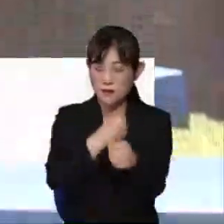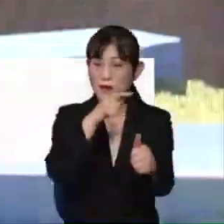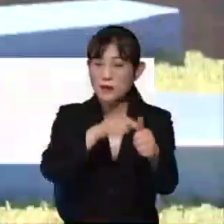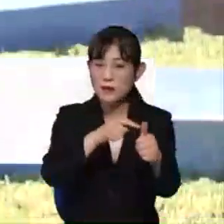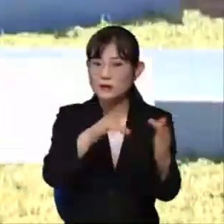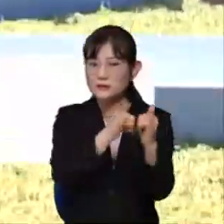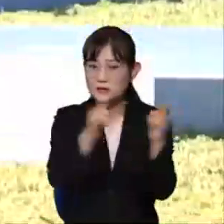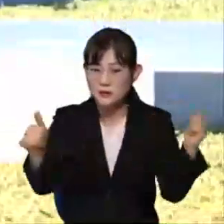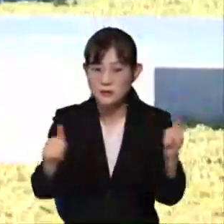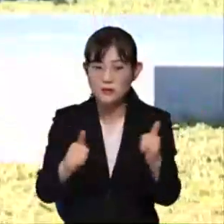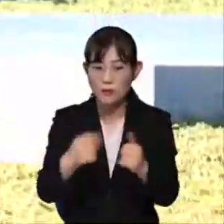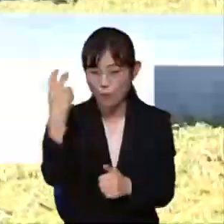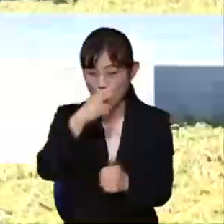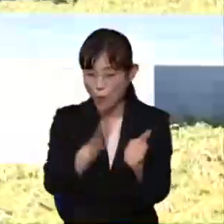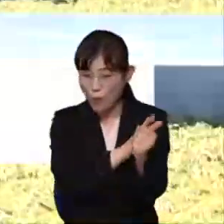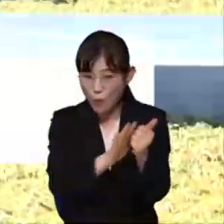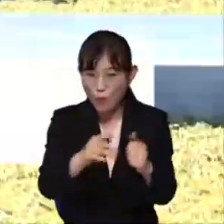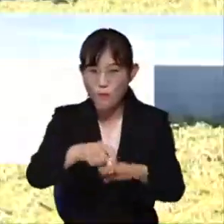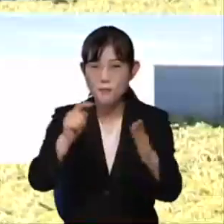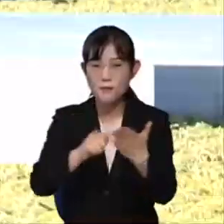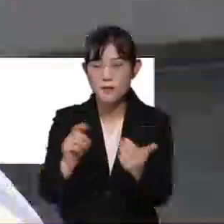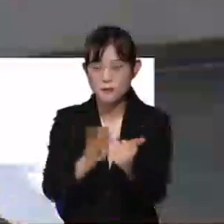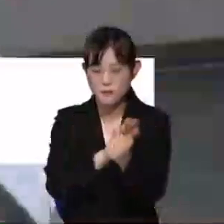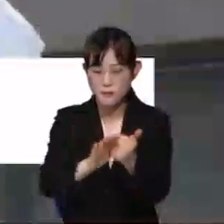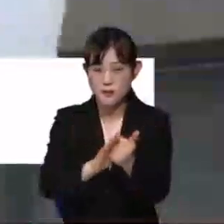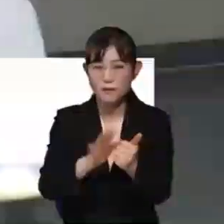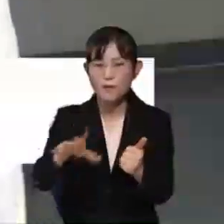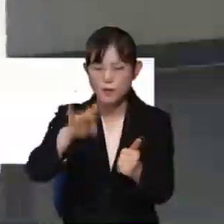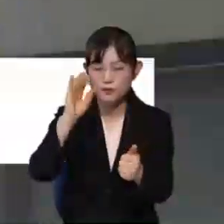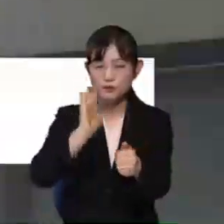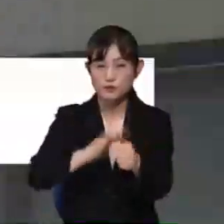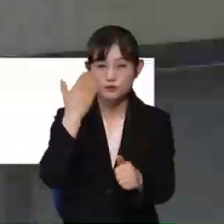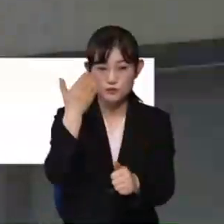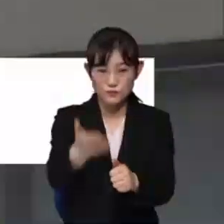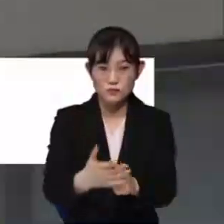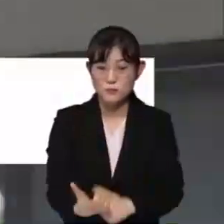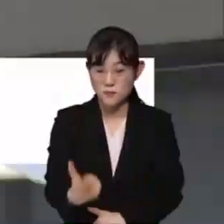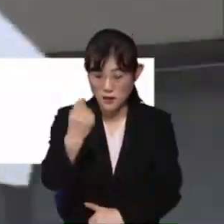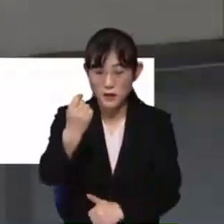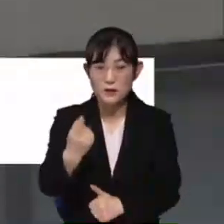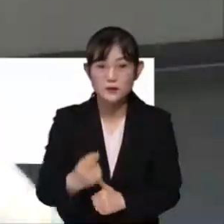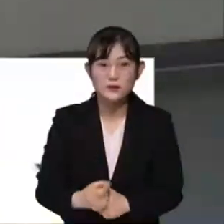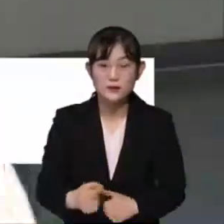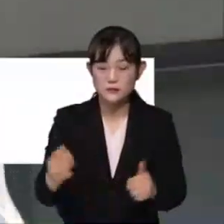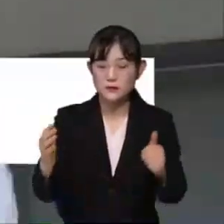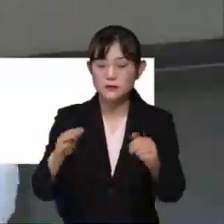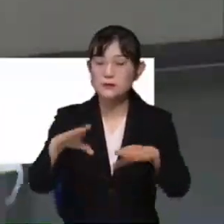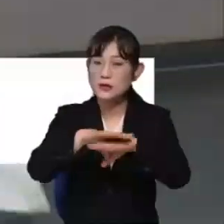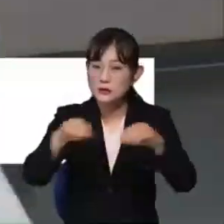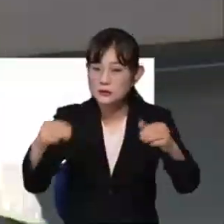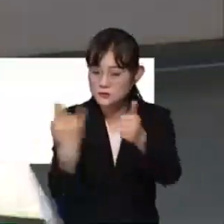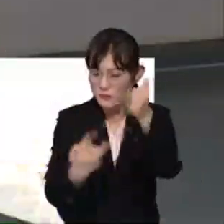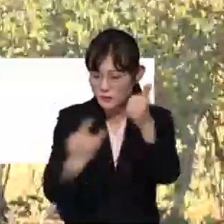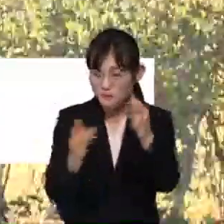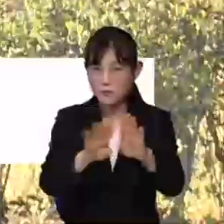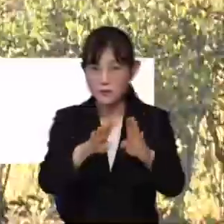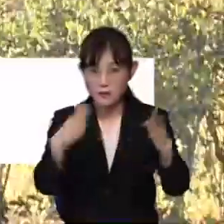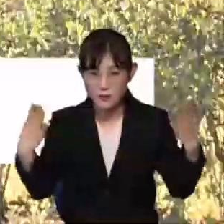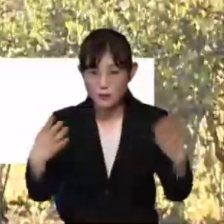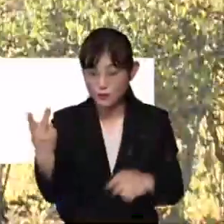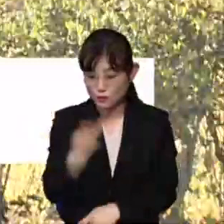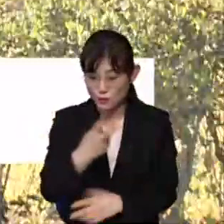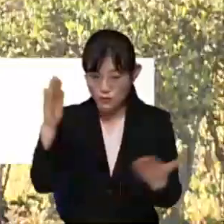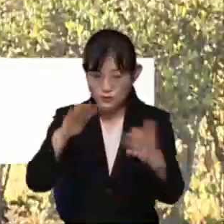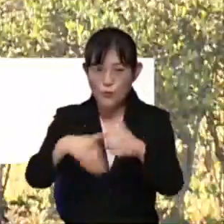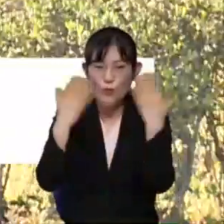보호와 심리적 안정, 치료를 최우선으로 지원하고 있습니다. 빠른 시일 내에 학교폭력대책심의위원회를 통해서 두